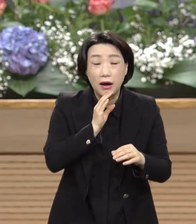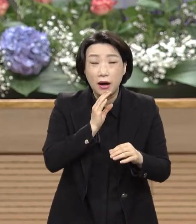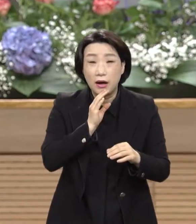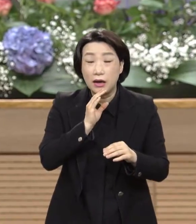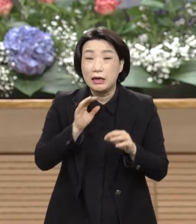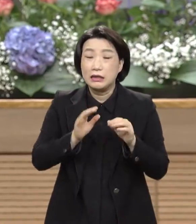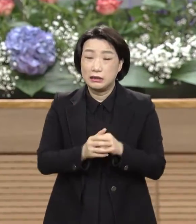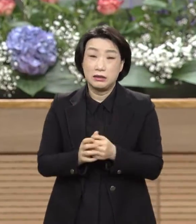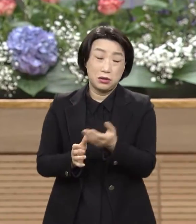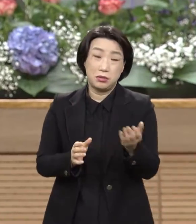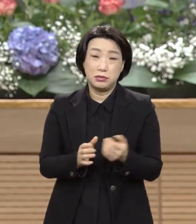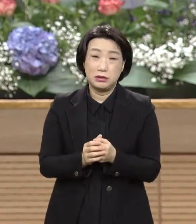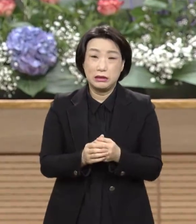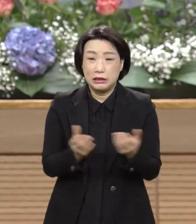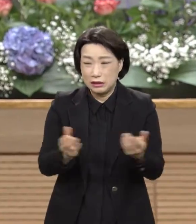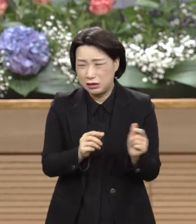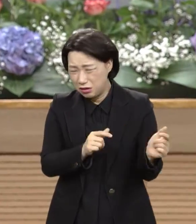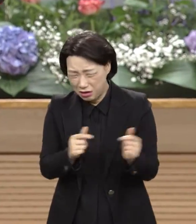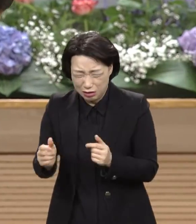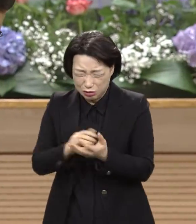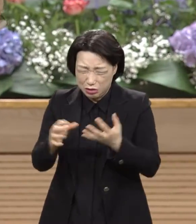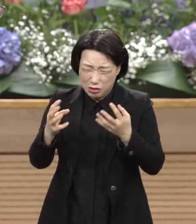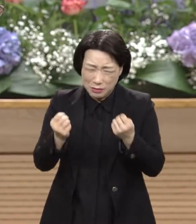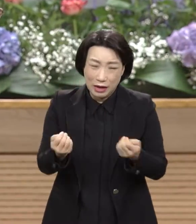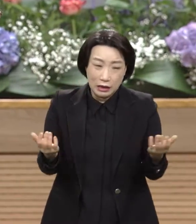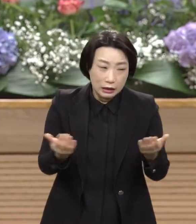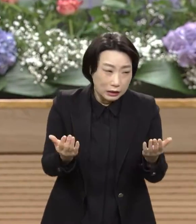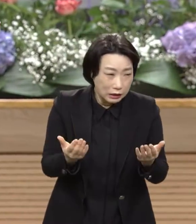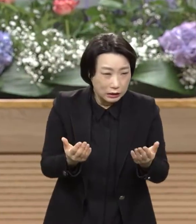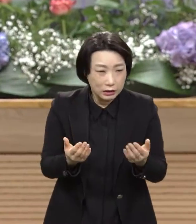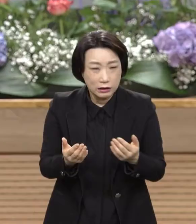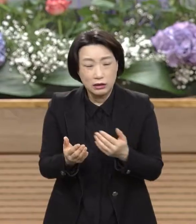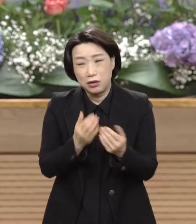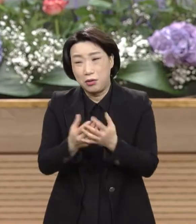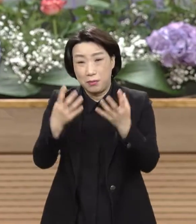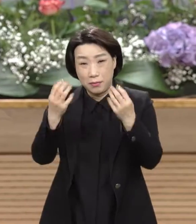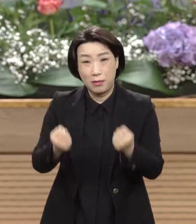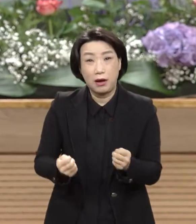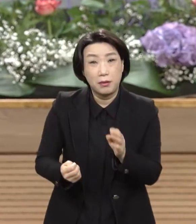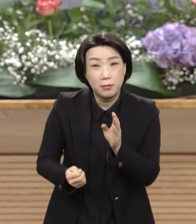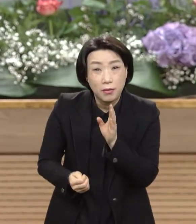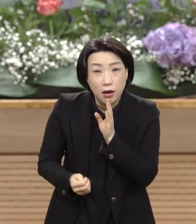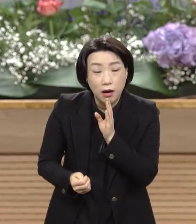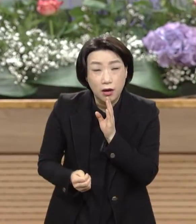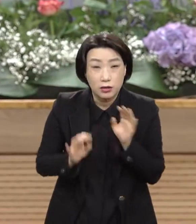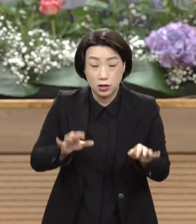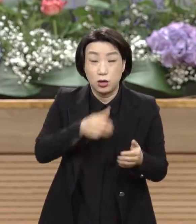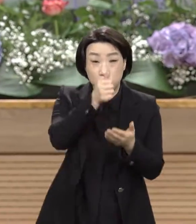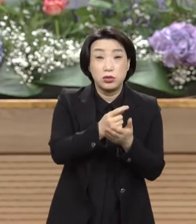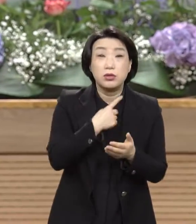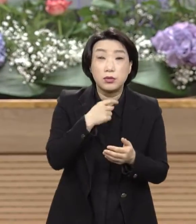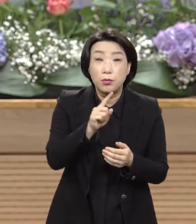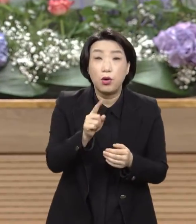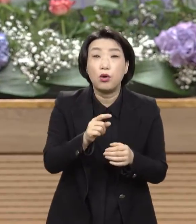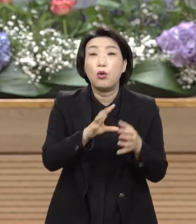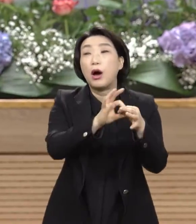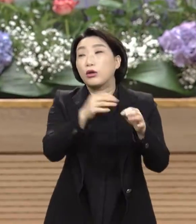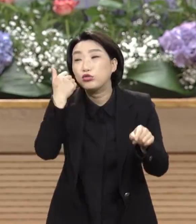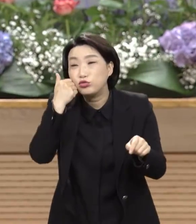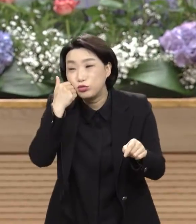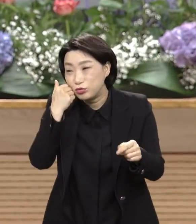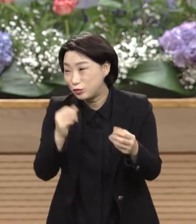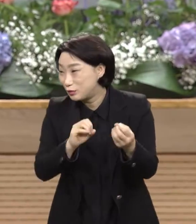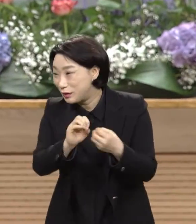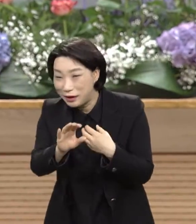땅에서 이런 일 저런 일 수없는 일을 겪는데 죄를 짓는 자는 누구에게